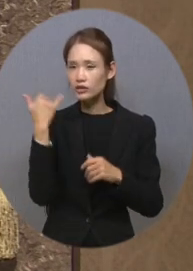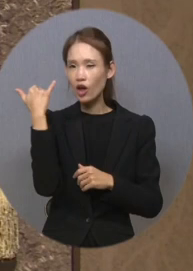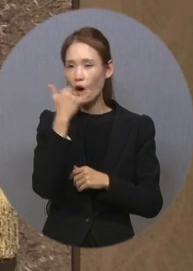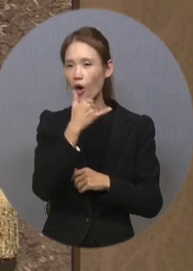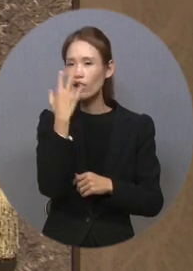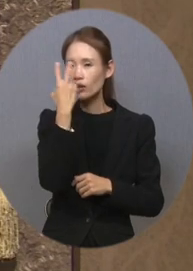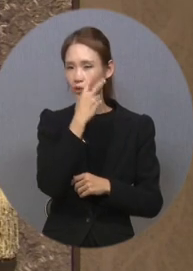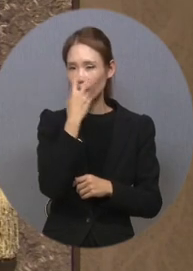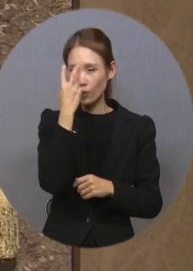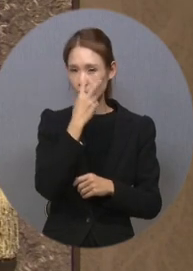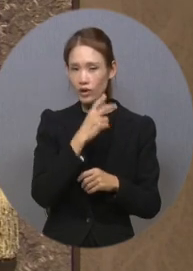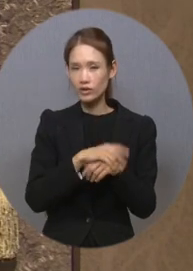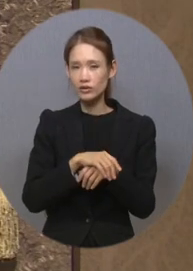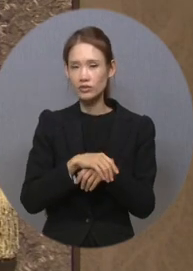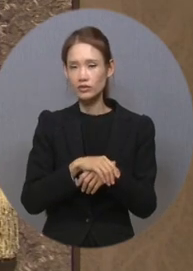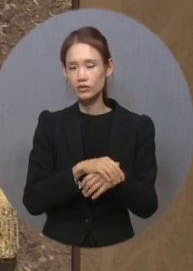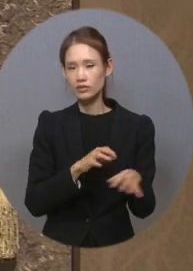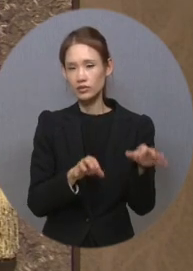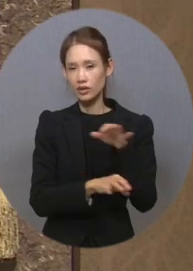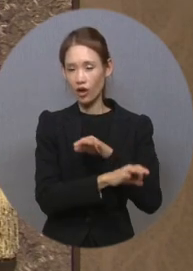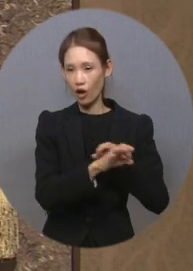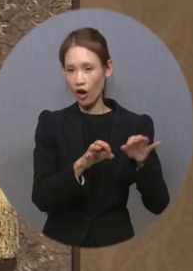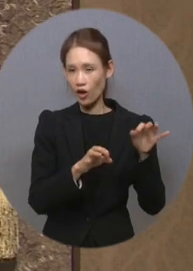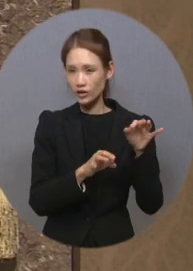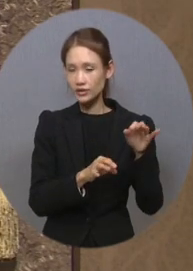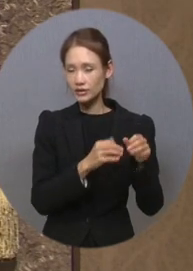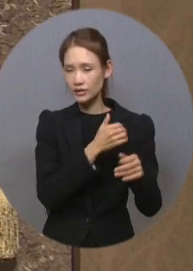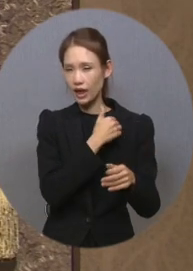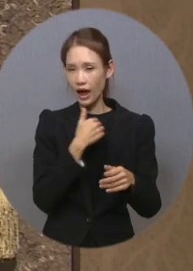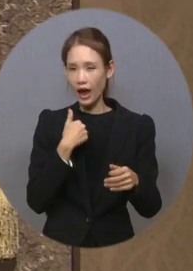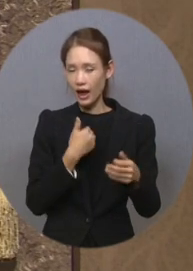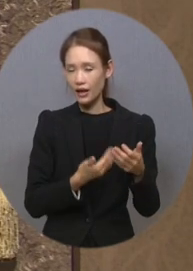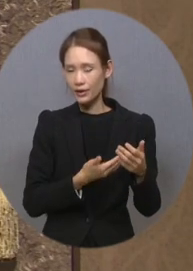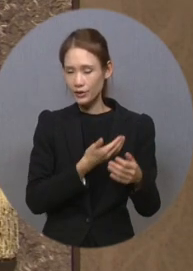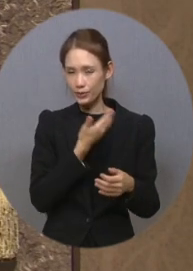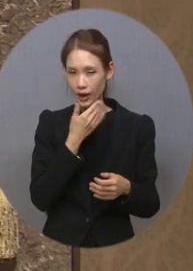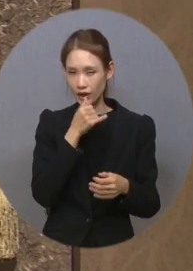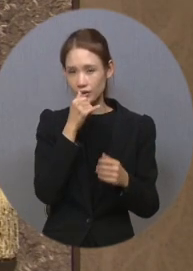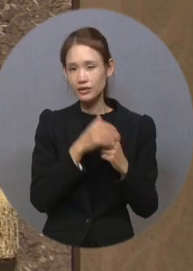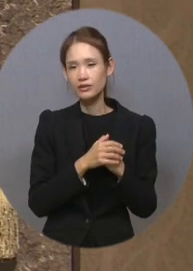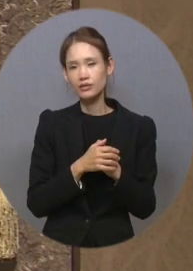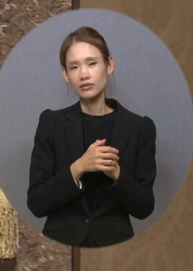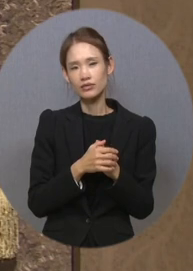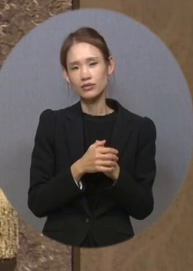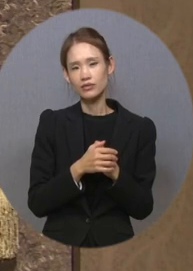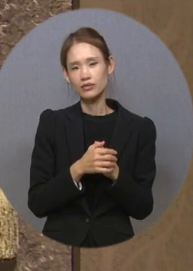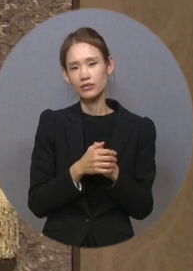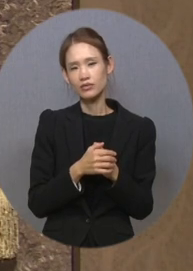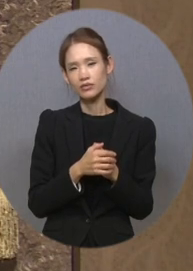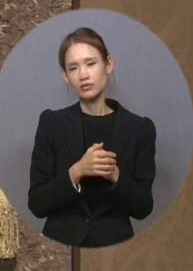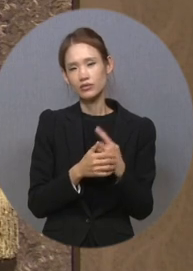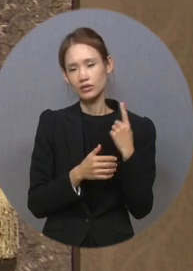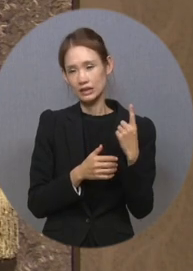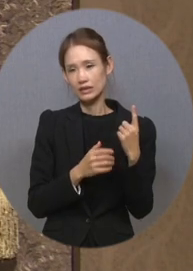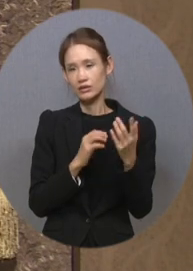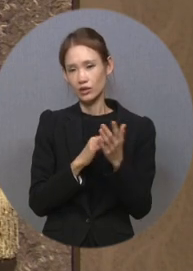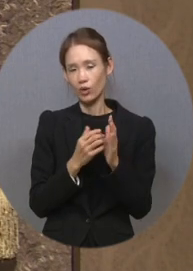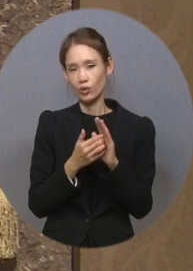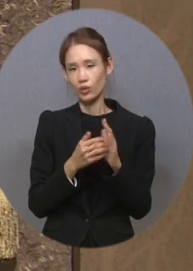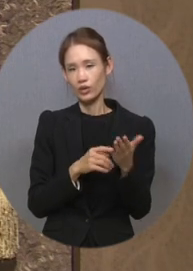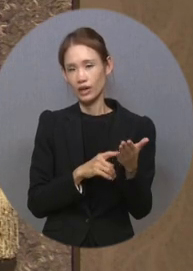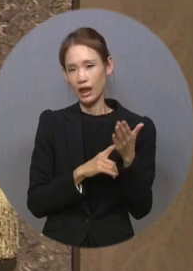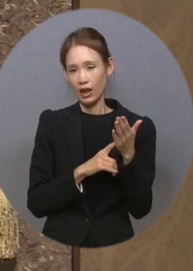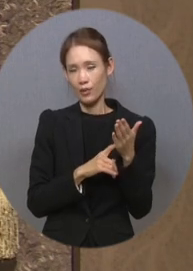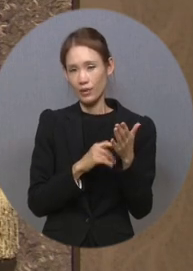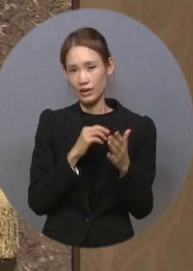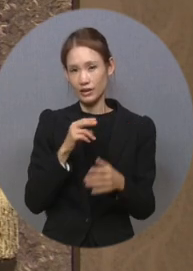그래서 이제 경제적 타당성 있다 이렇게 나와야 되거든요. 그런데 네. 그게 한 1 정도 나오면은